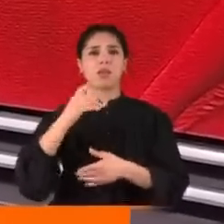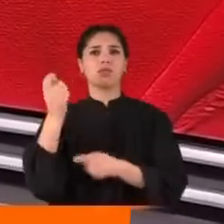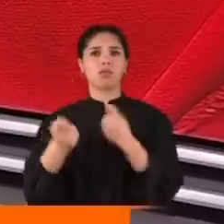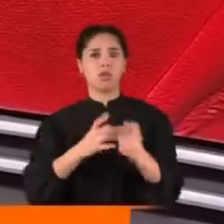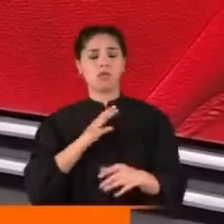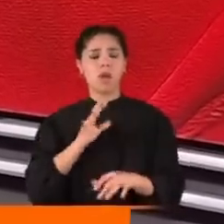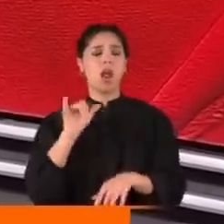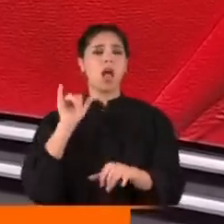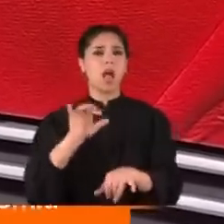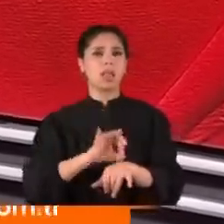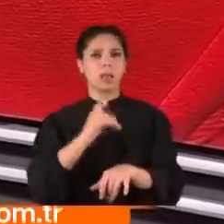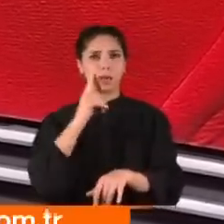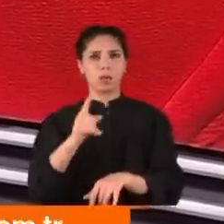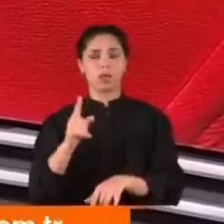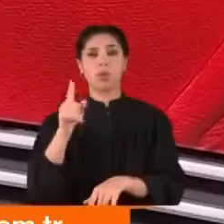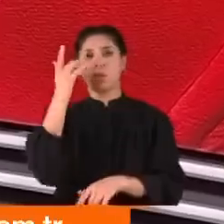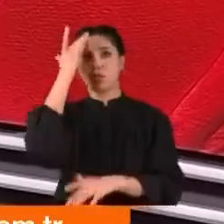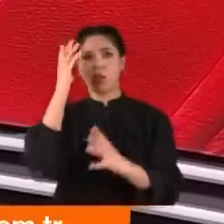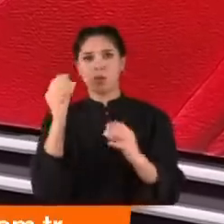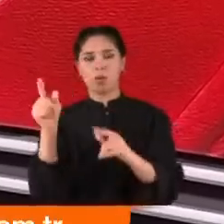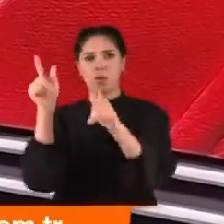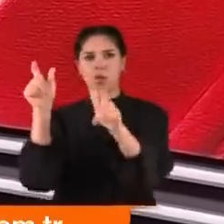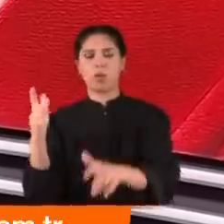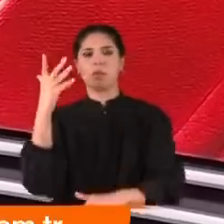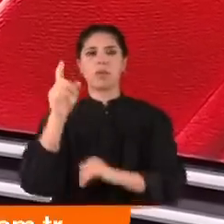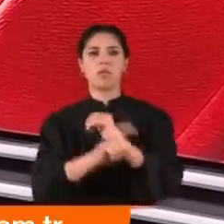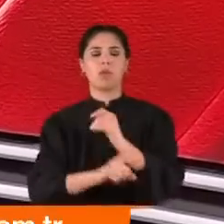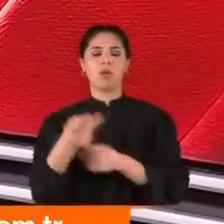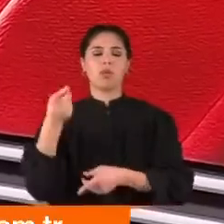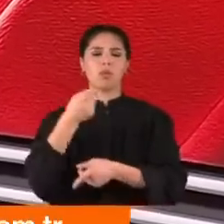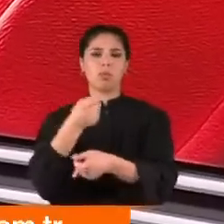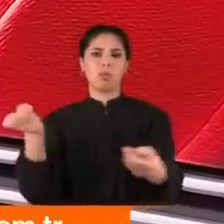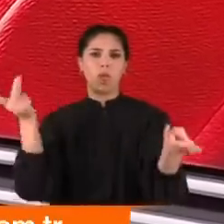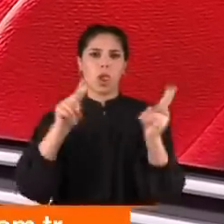görevdeydi aynı dakikalarda. Korucunun şehit düştüğü bölgede 5 terörist öldürüldü.